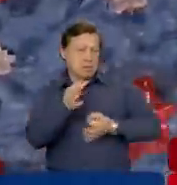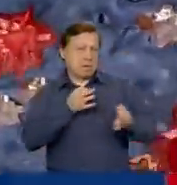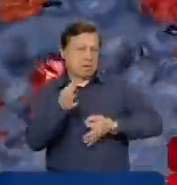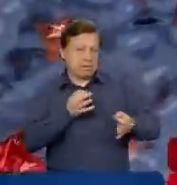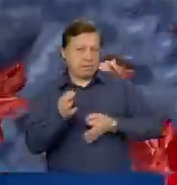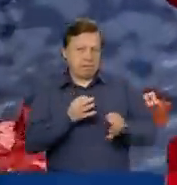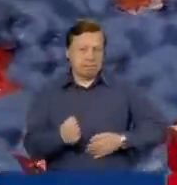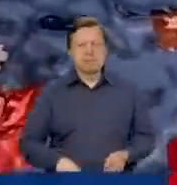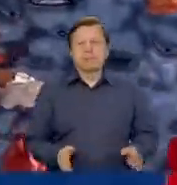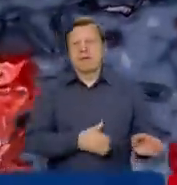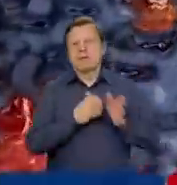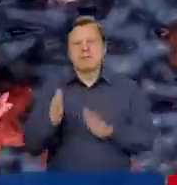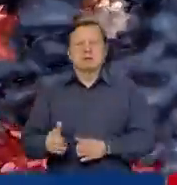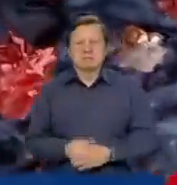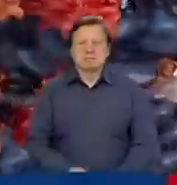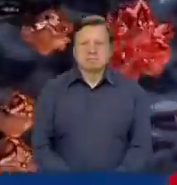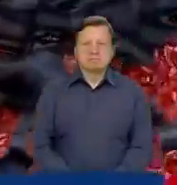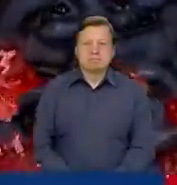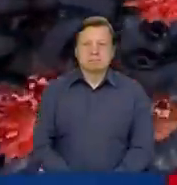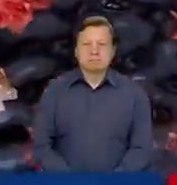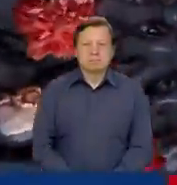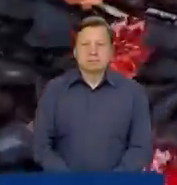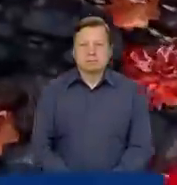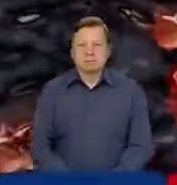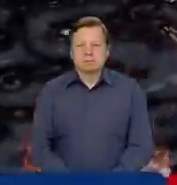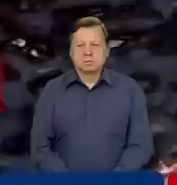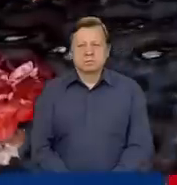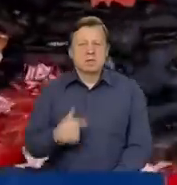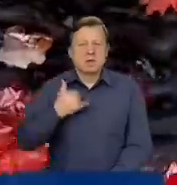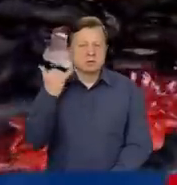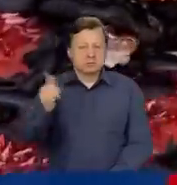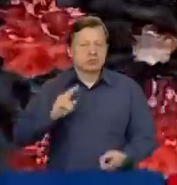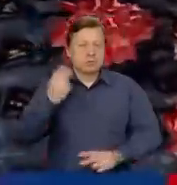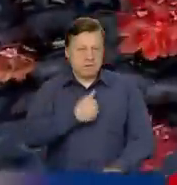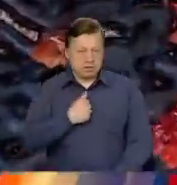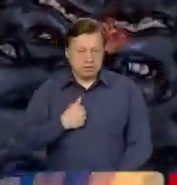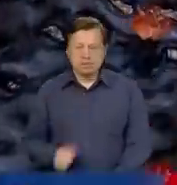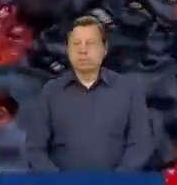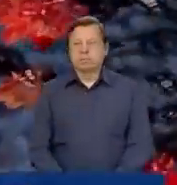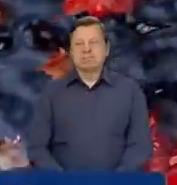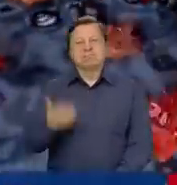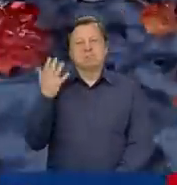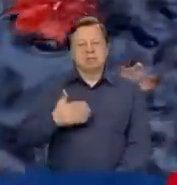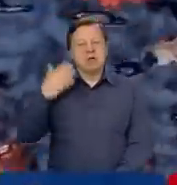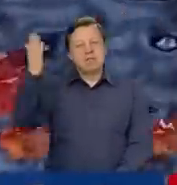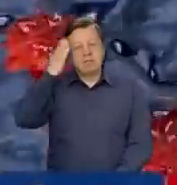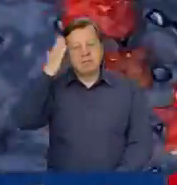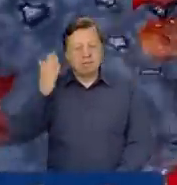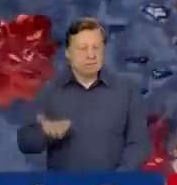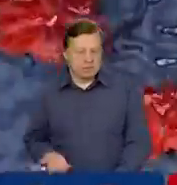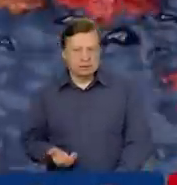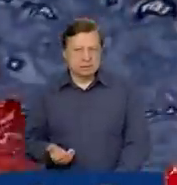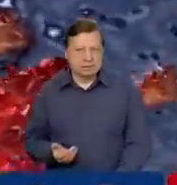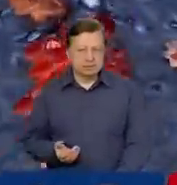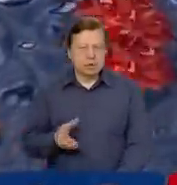A kolejna wątpliwość już teraz na antenie. Dzwonię z Warszawy. Chciałem się dowiedzieć